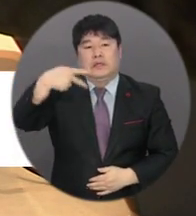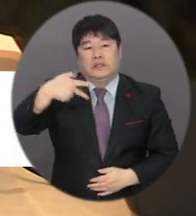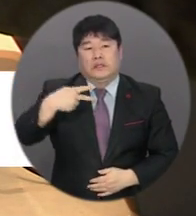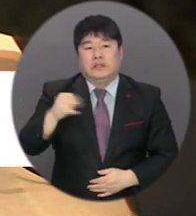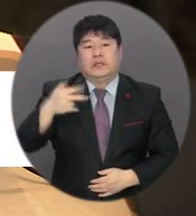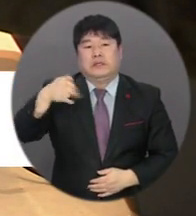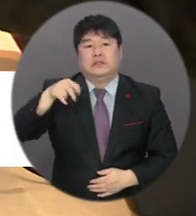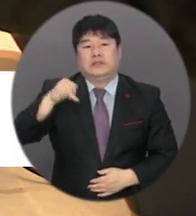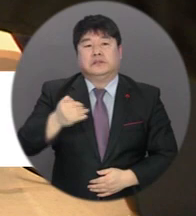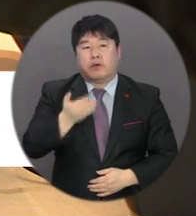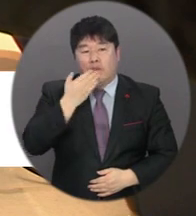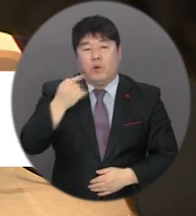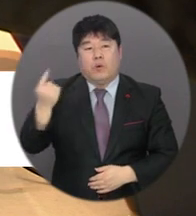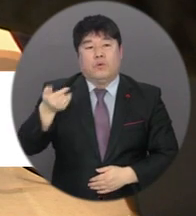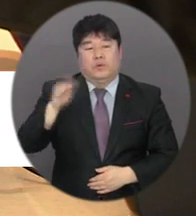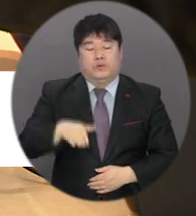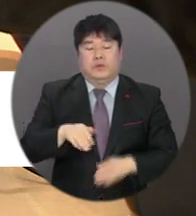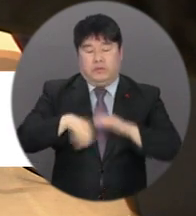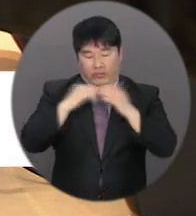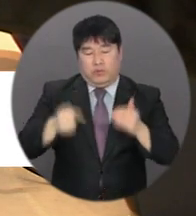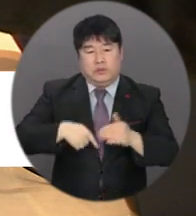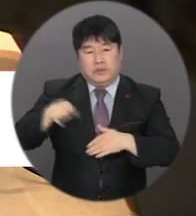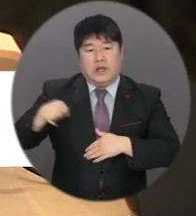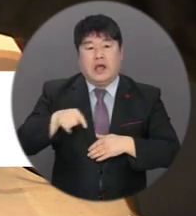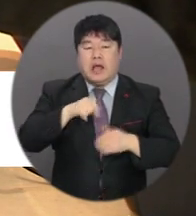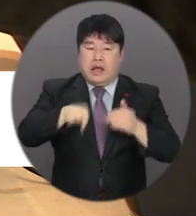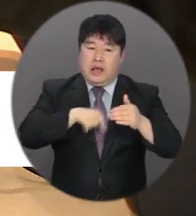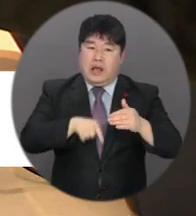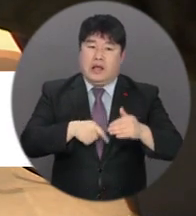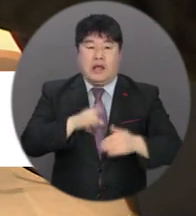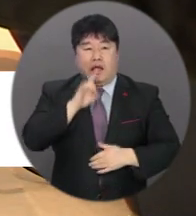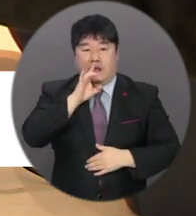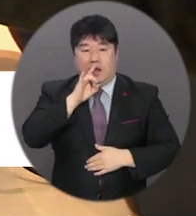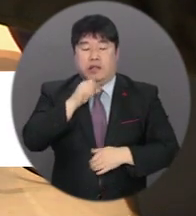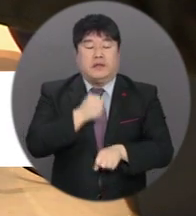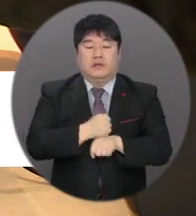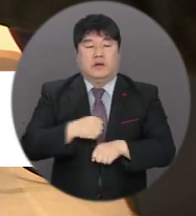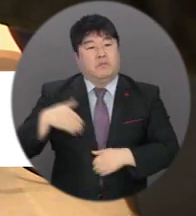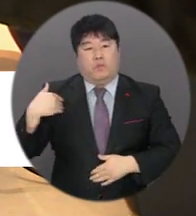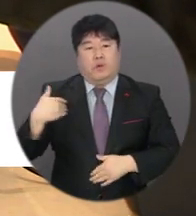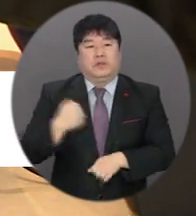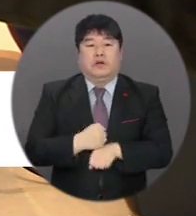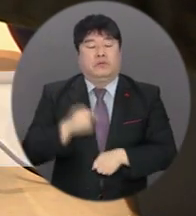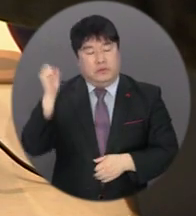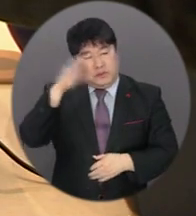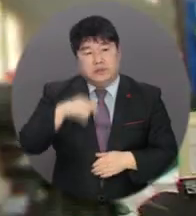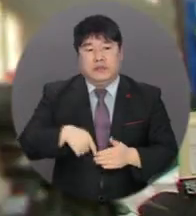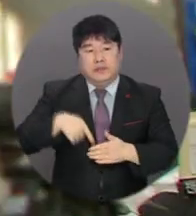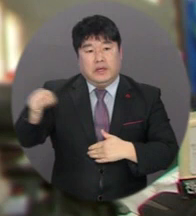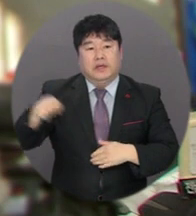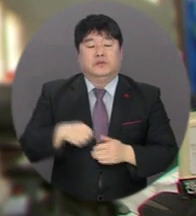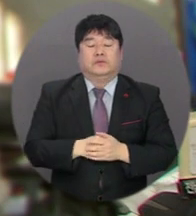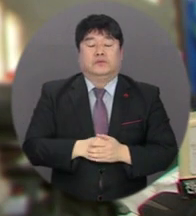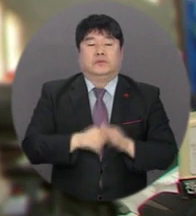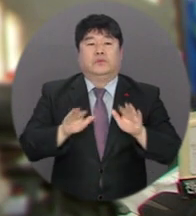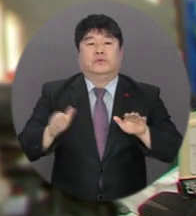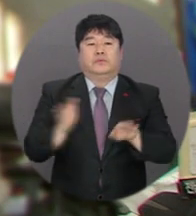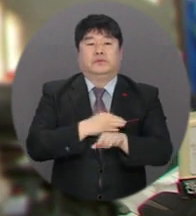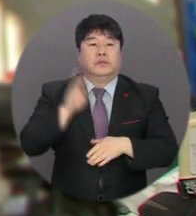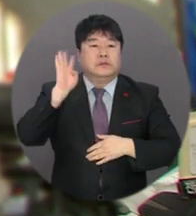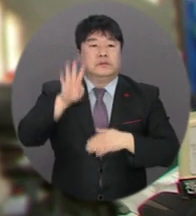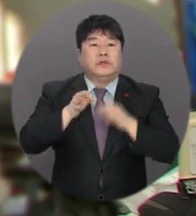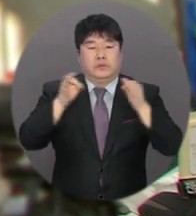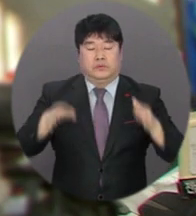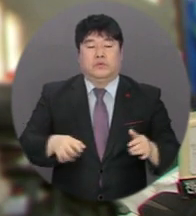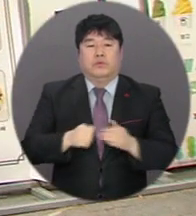다 나가시고 매장이 안 된다고 하니까 몰랐다고 하고 그냥 나가시고. 오늘부터 나흘